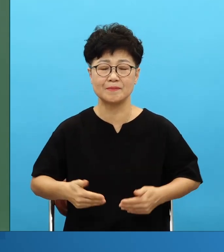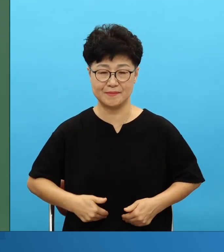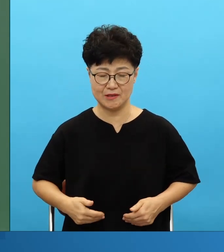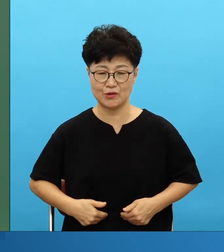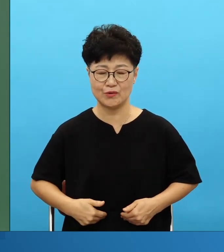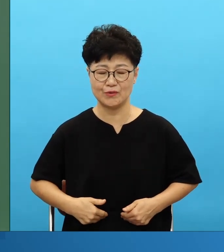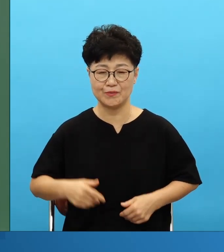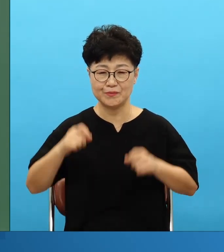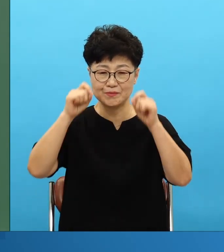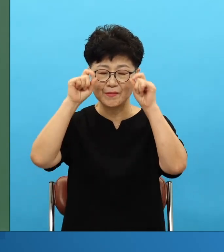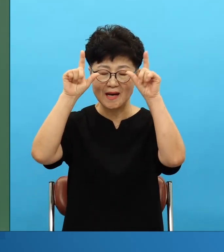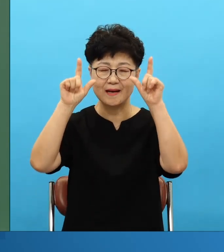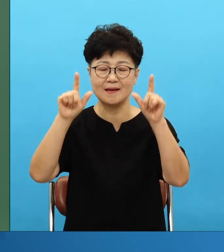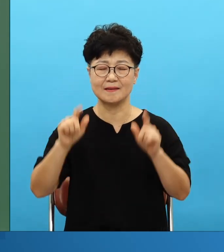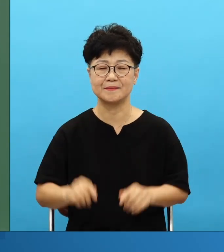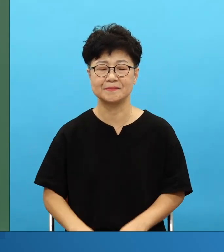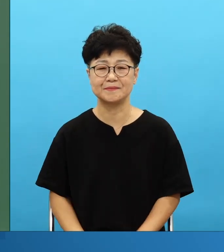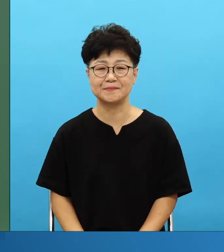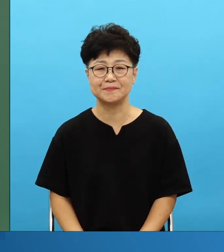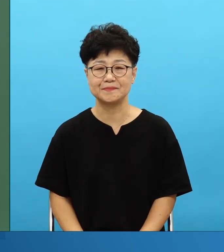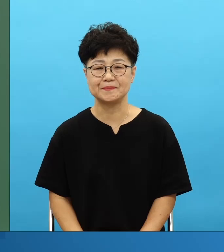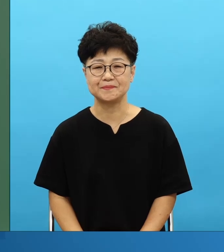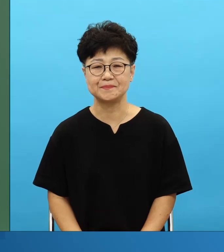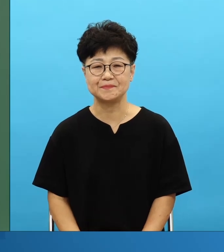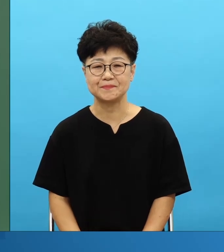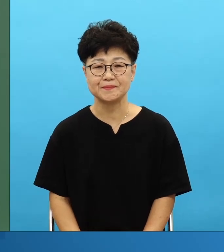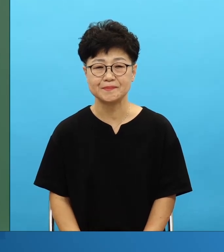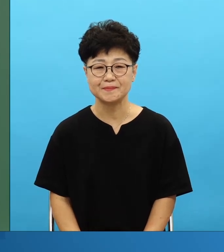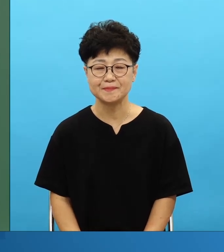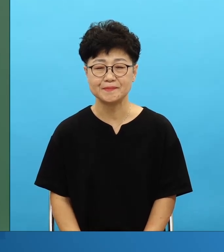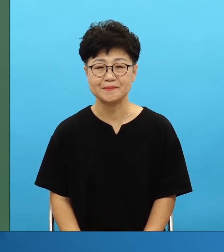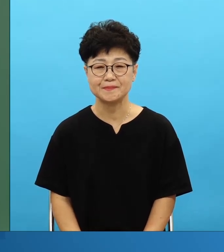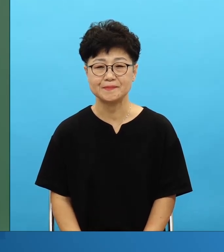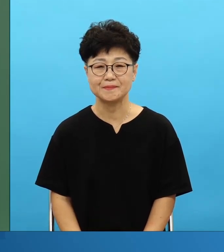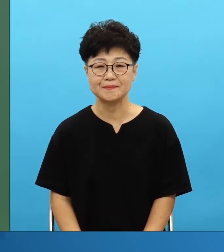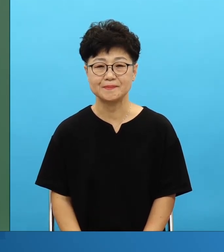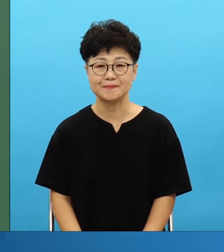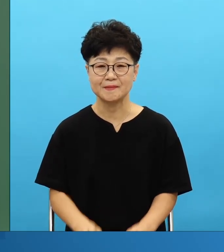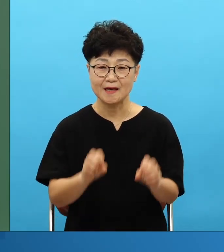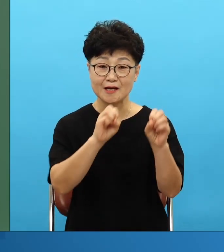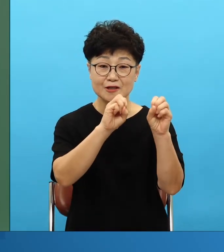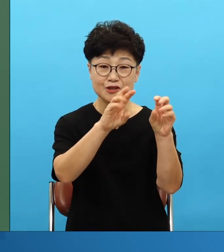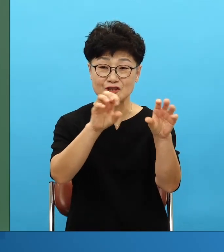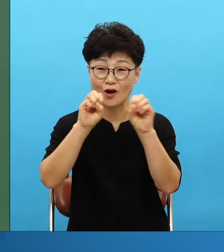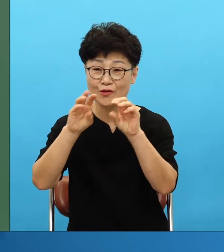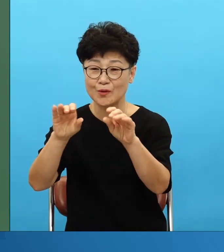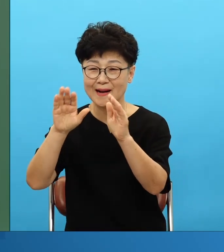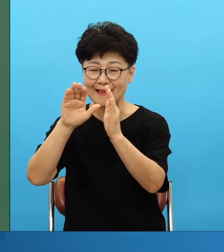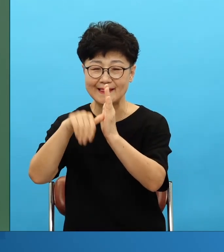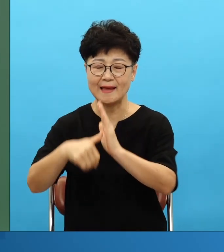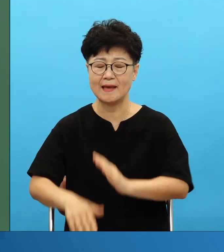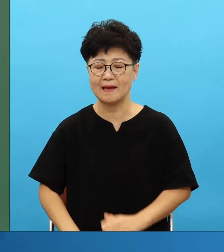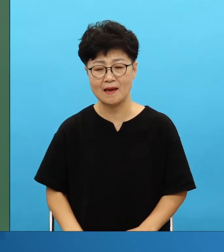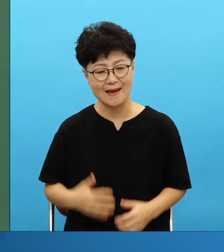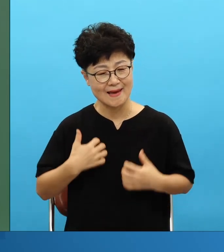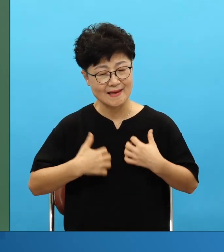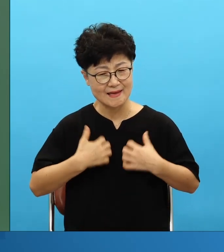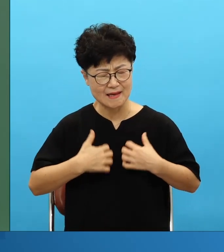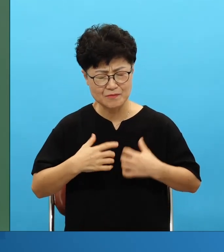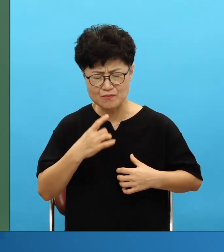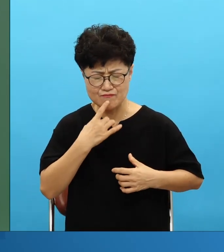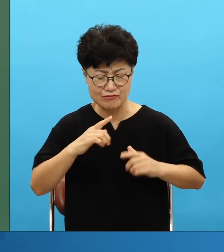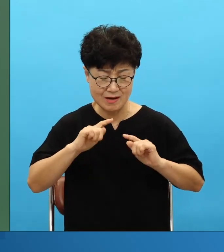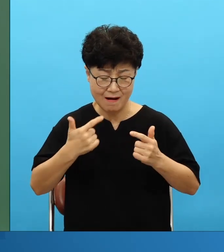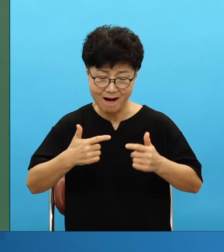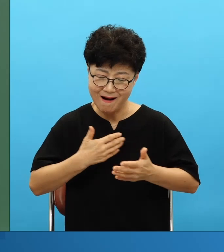이걸요 전도에 생각해 보면 막 기쁘다 정도가 아닙니다. 막 설레이고 떨린다니까요. If you think about this from the perspective of evangelism, it goes beyond just being glad.